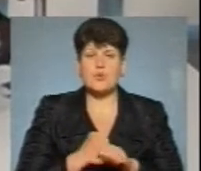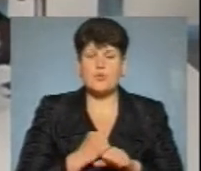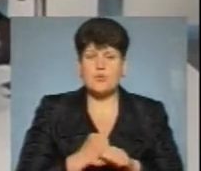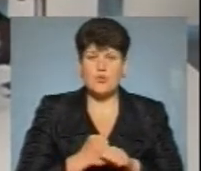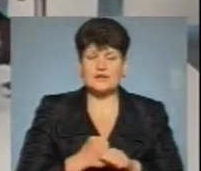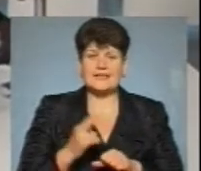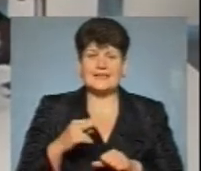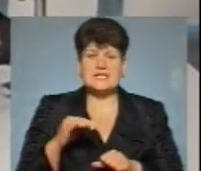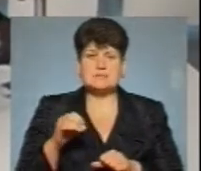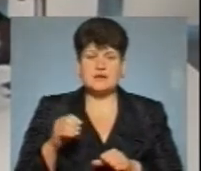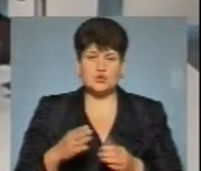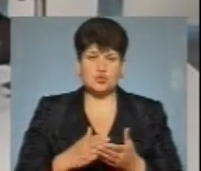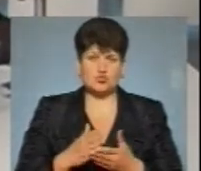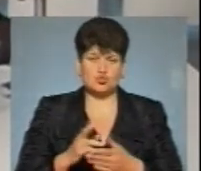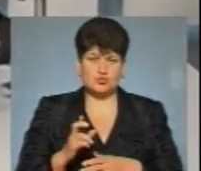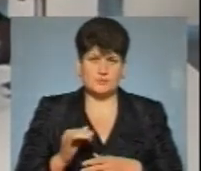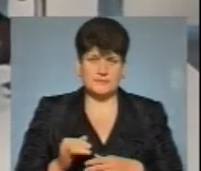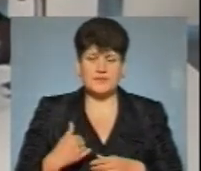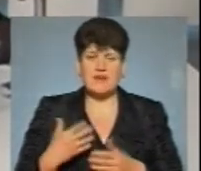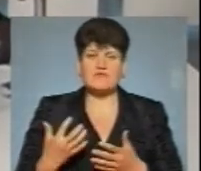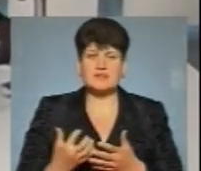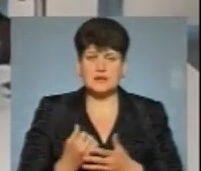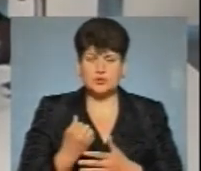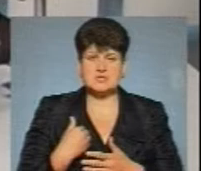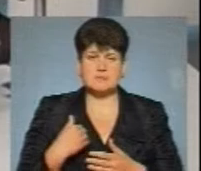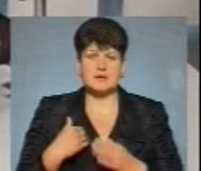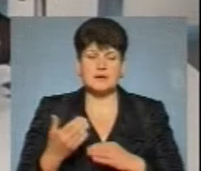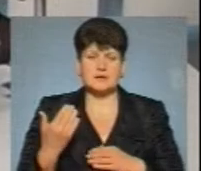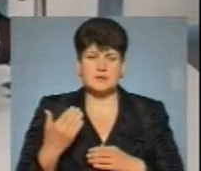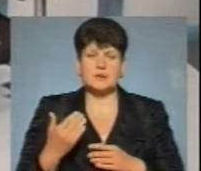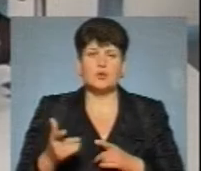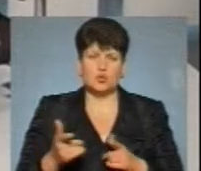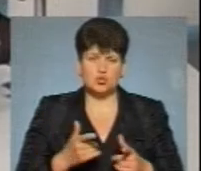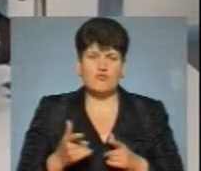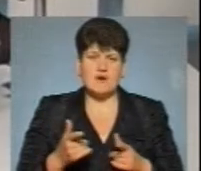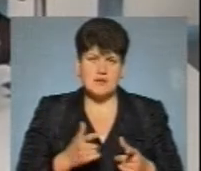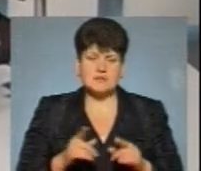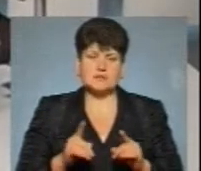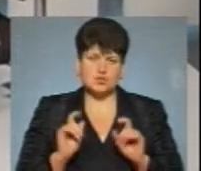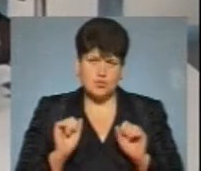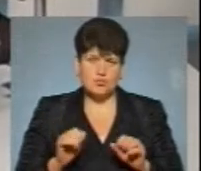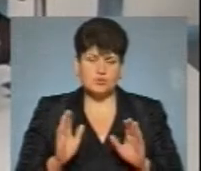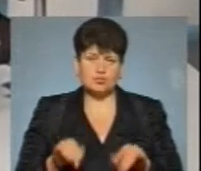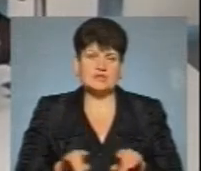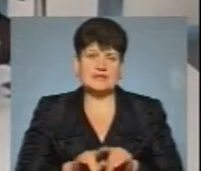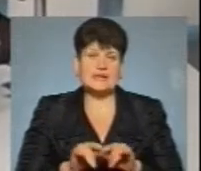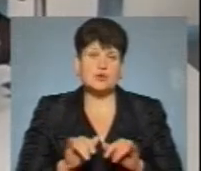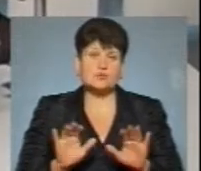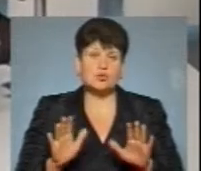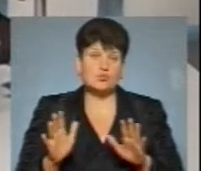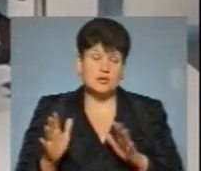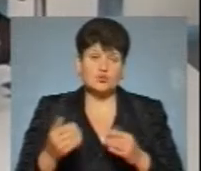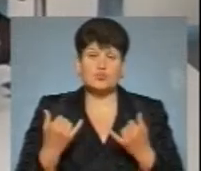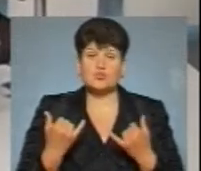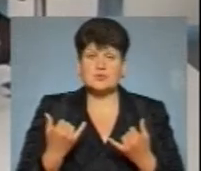саме диспетчерської служби. Нам вдалося, ми до того готувалися, що можливий такий розвиток подій. Тому зараз